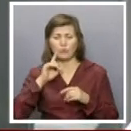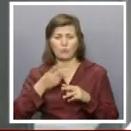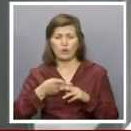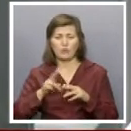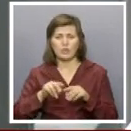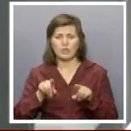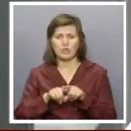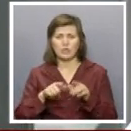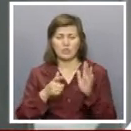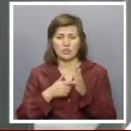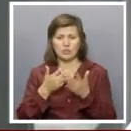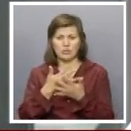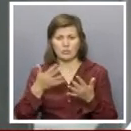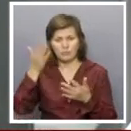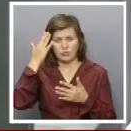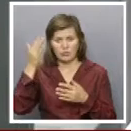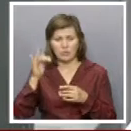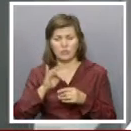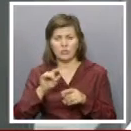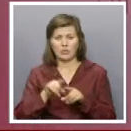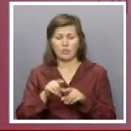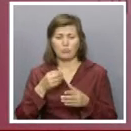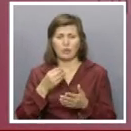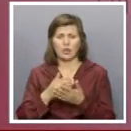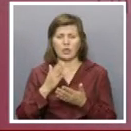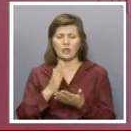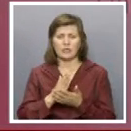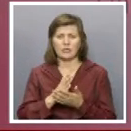Осындай 7 түрлі талап бойынша домбыраны бағаланады.